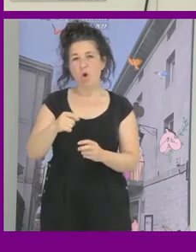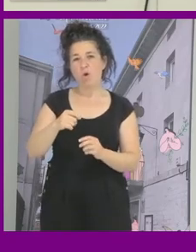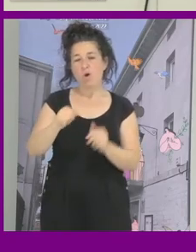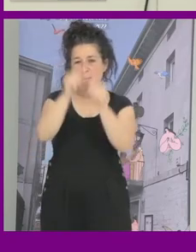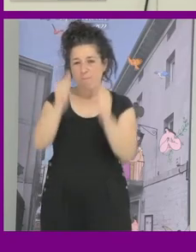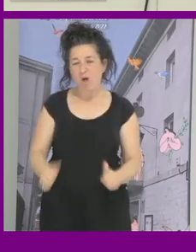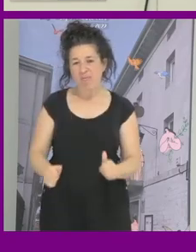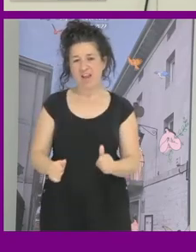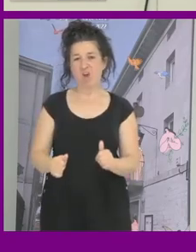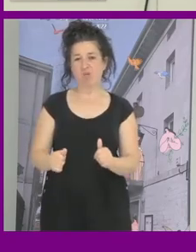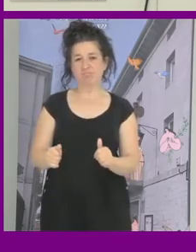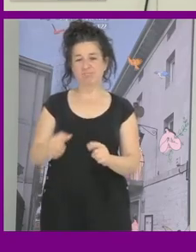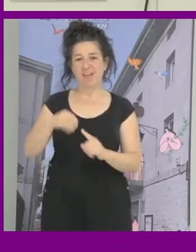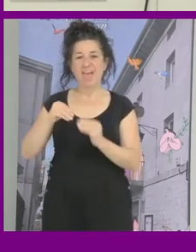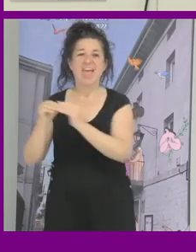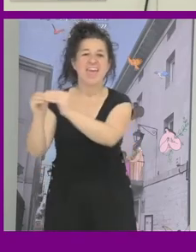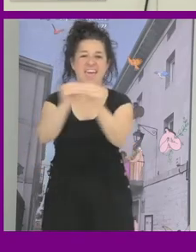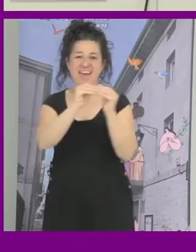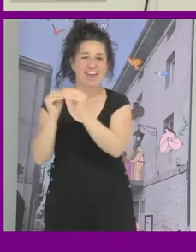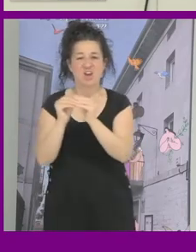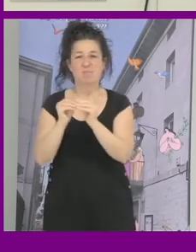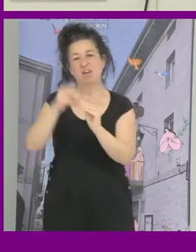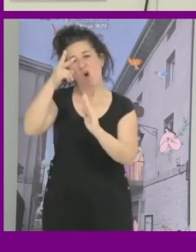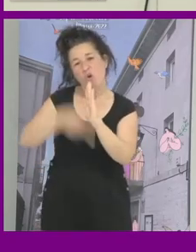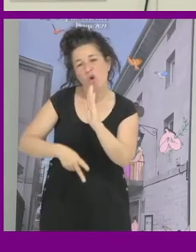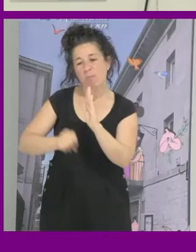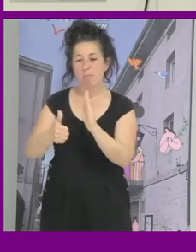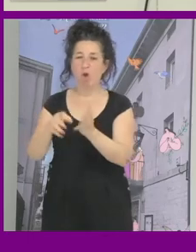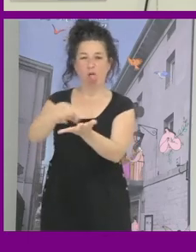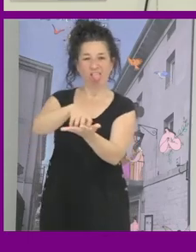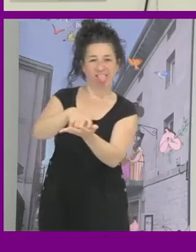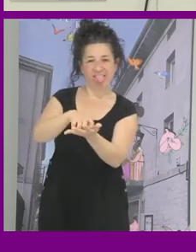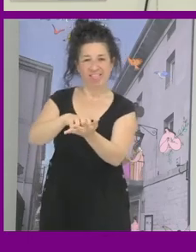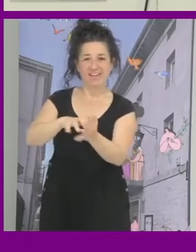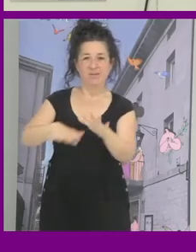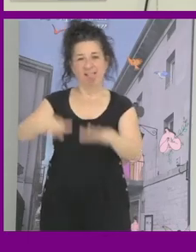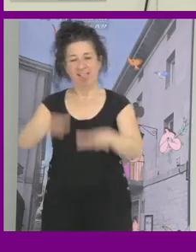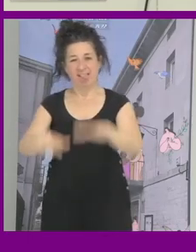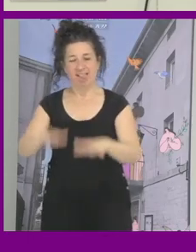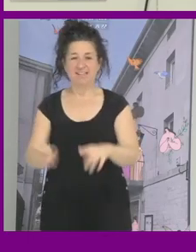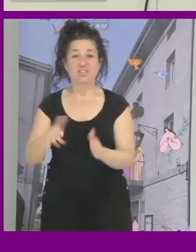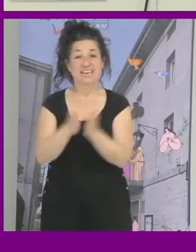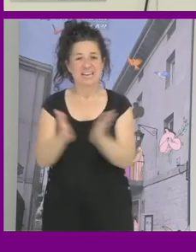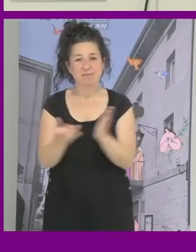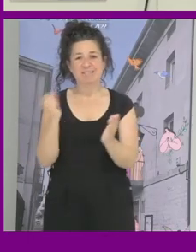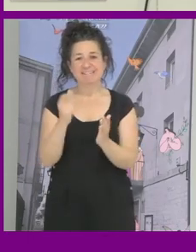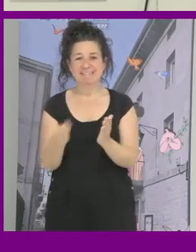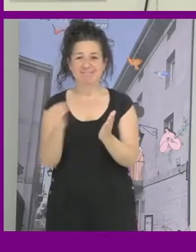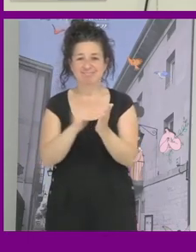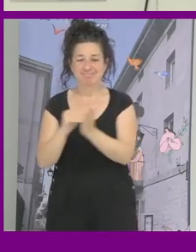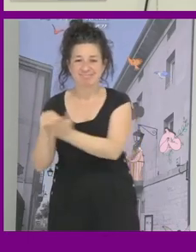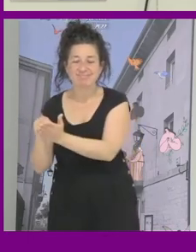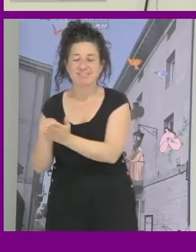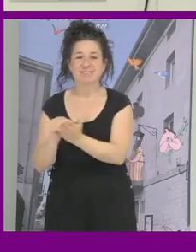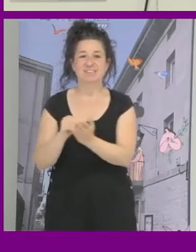eta araua, eta badaukatela, ba, pentsamolde irekiago bat edo, ez? Orduan, liburuan, hau behin eta berriro agertzen da, ba, lehen esan